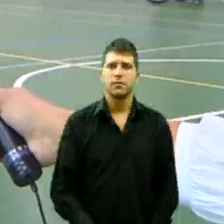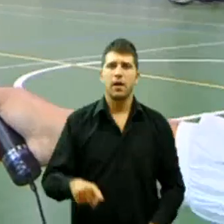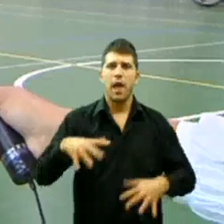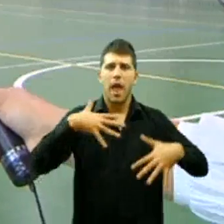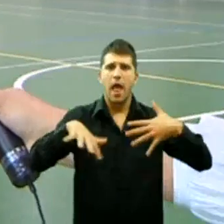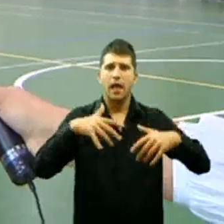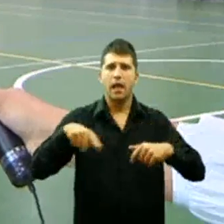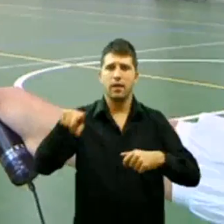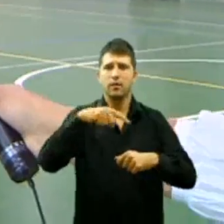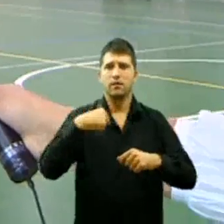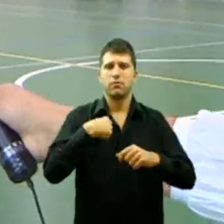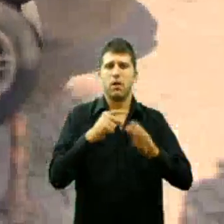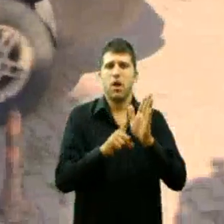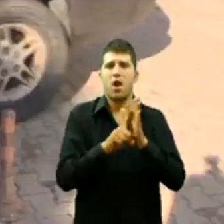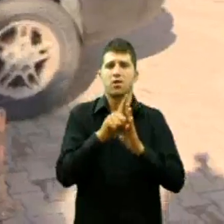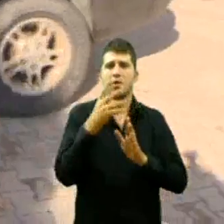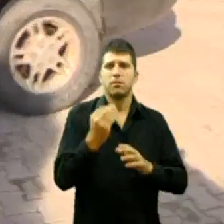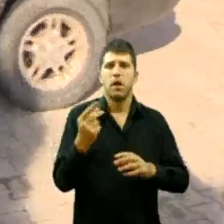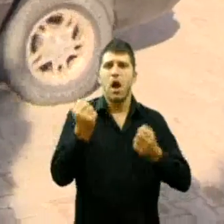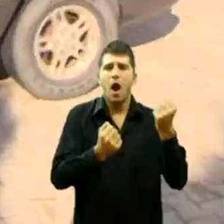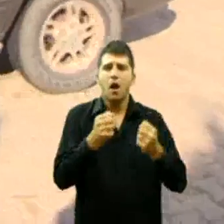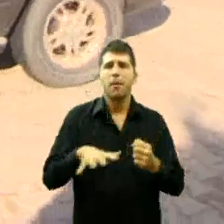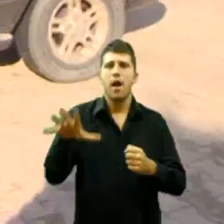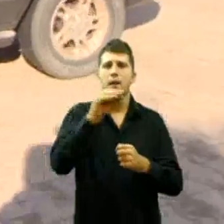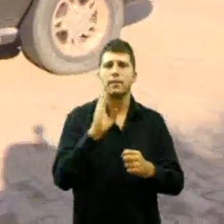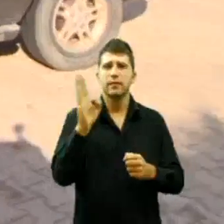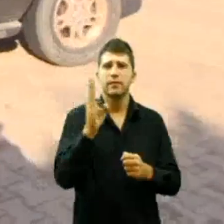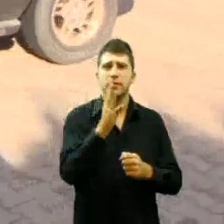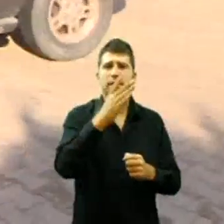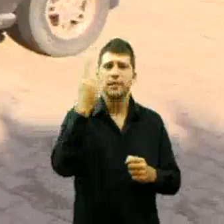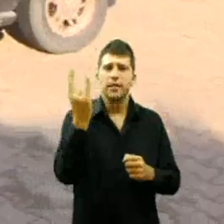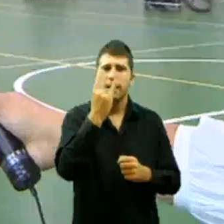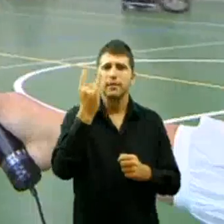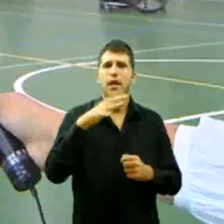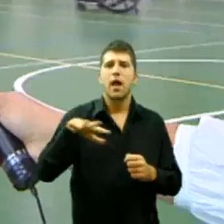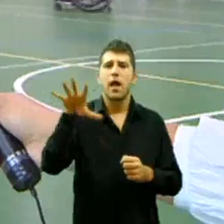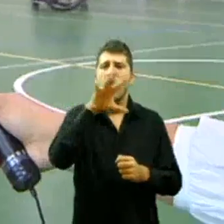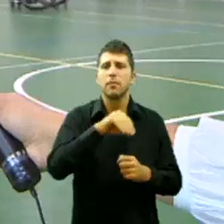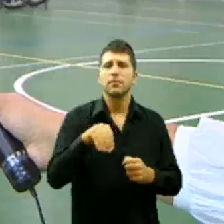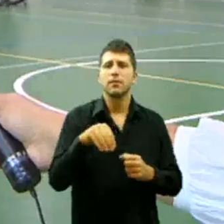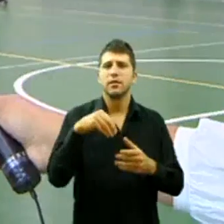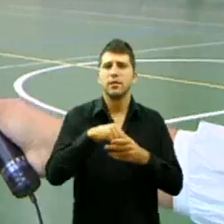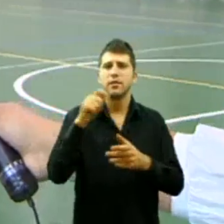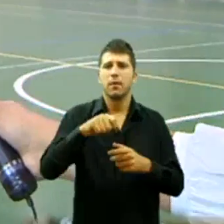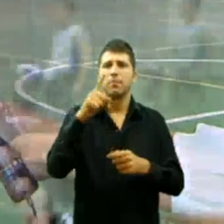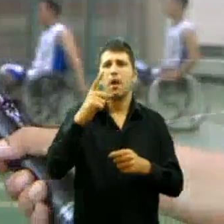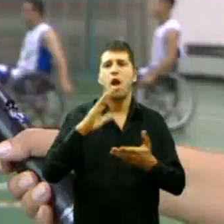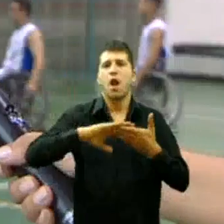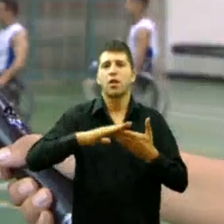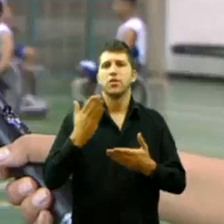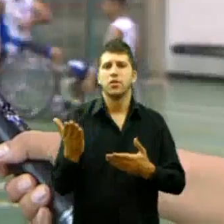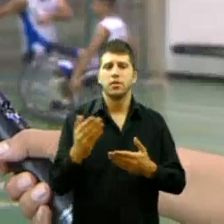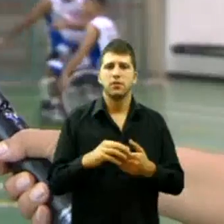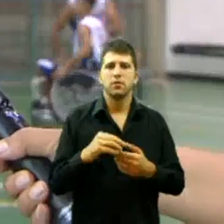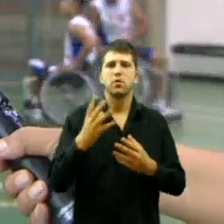Tekerlekli sandalye basketbol oyuncularıyla röportaj yapılıyor. Metin'in arabasıyla parktan çıkış görüntüleri. Arkadaş,